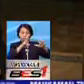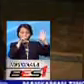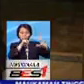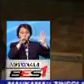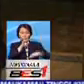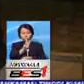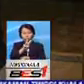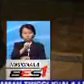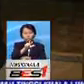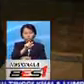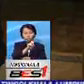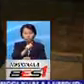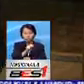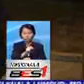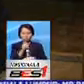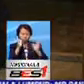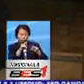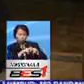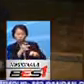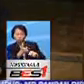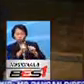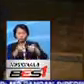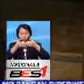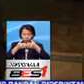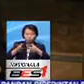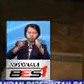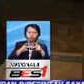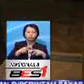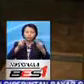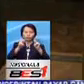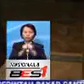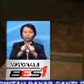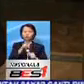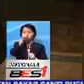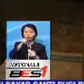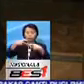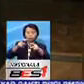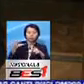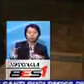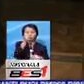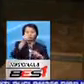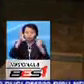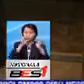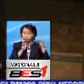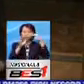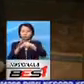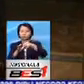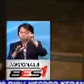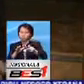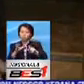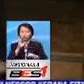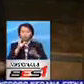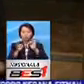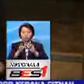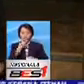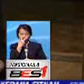sarang burung walet akan membuka peluang dan sewajarnya peluang ini direbut oleh Malaysia. Dan manakala jika kita